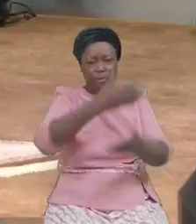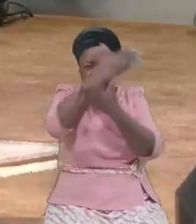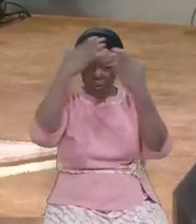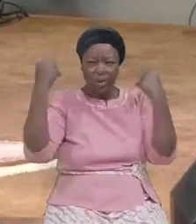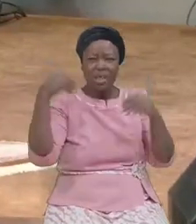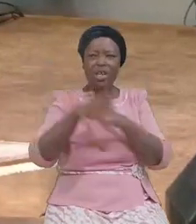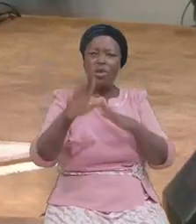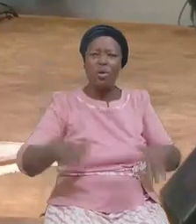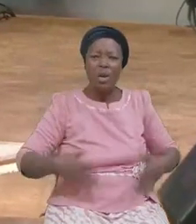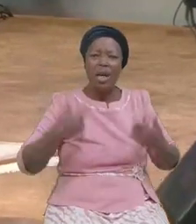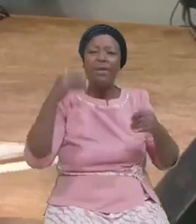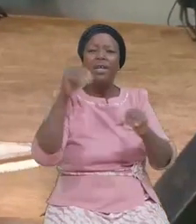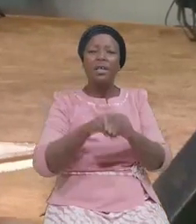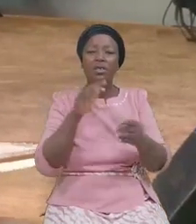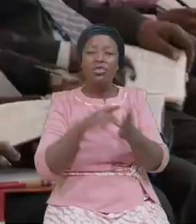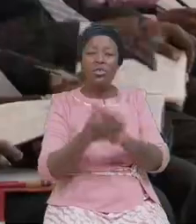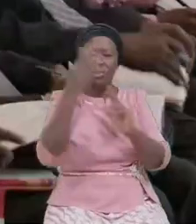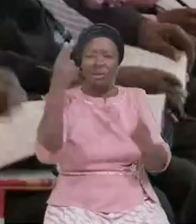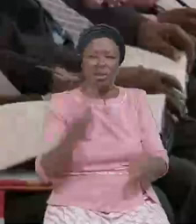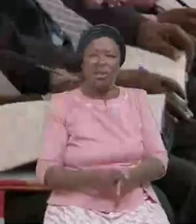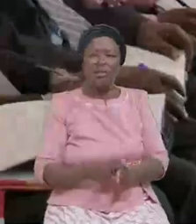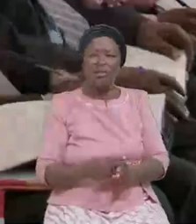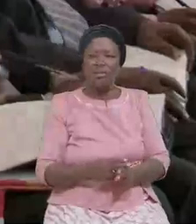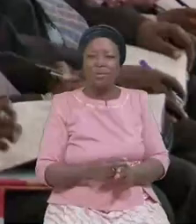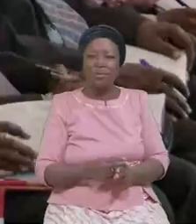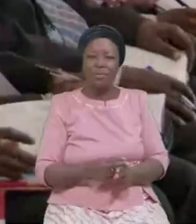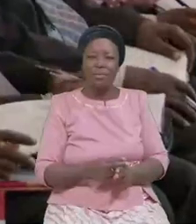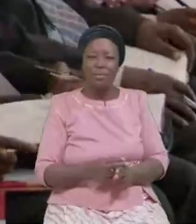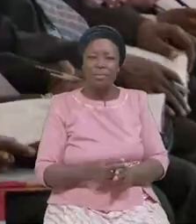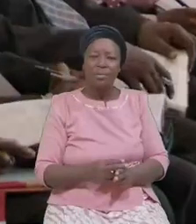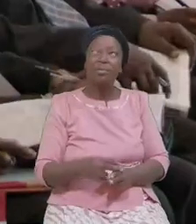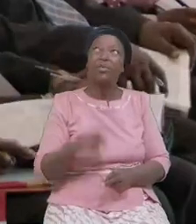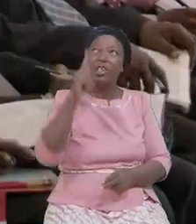votre vie au nom de Jésus. Il dit que